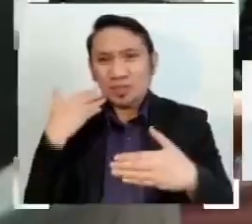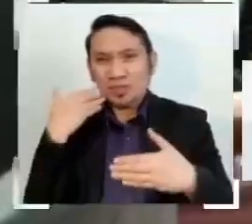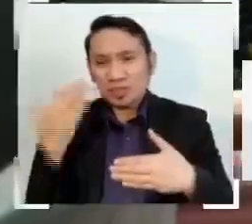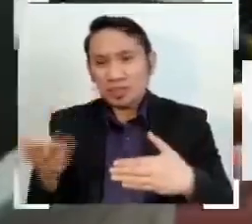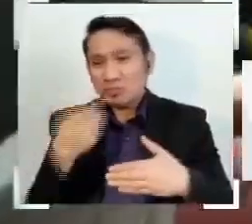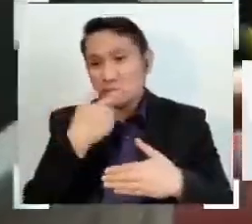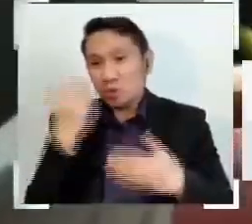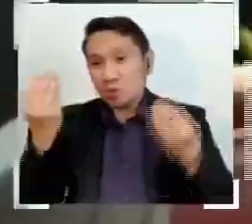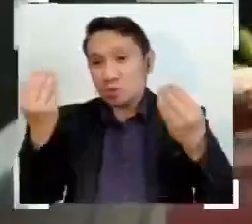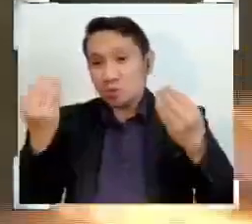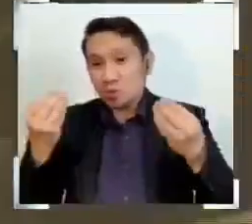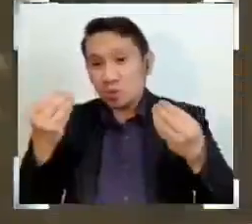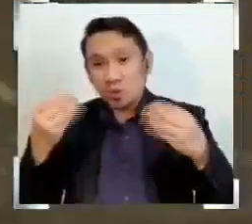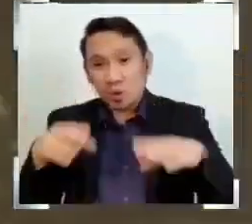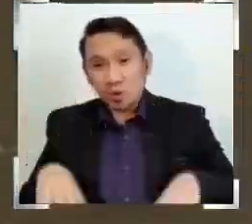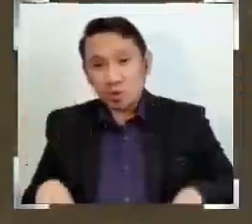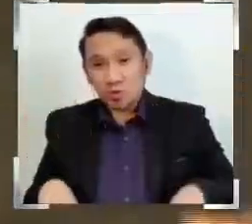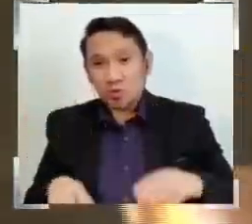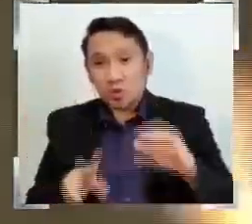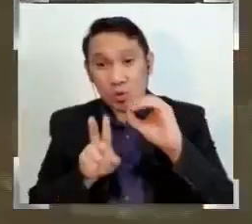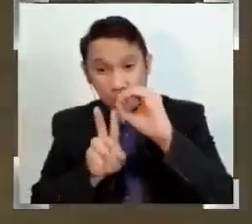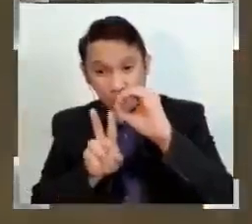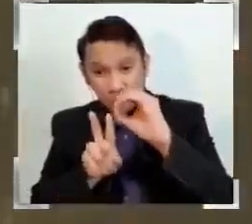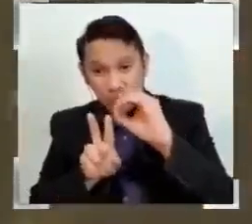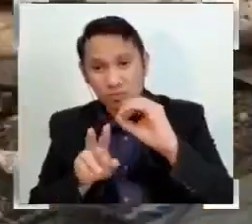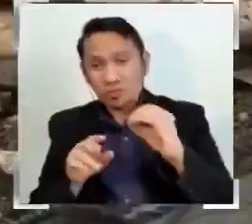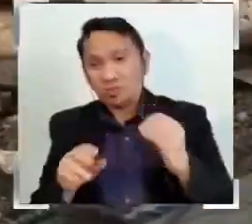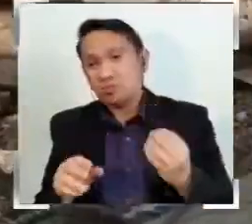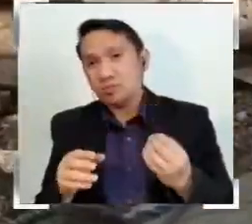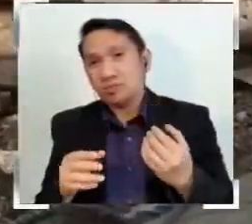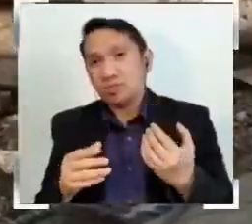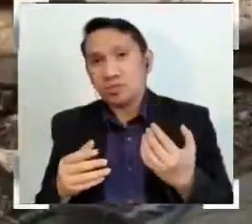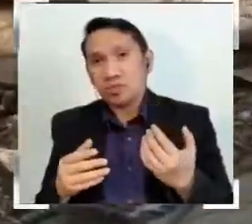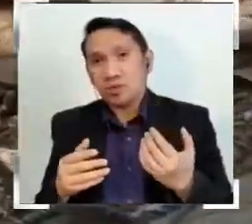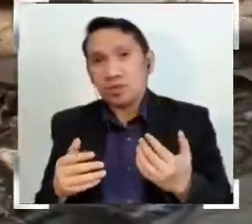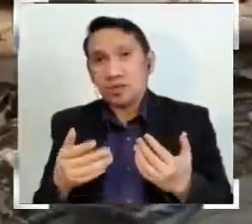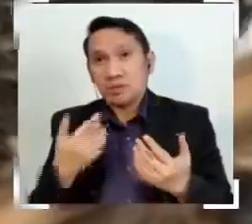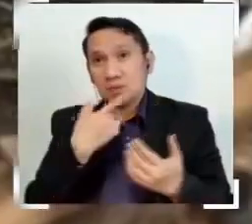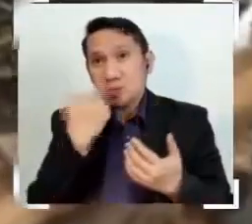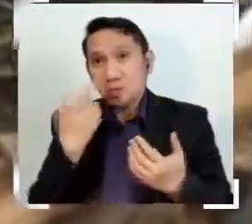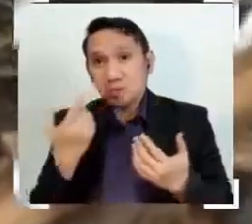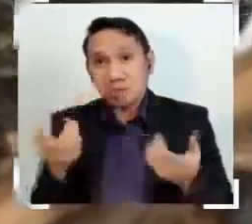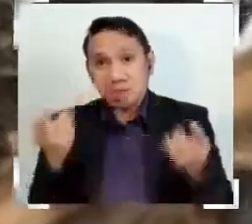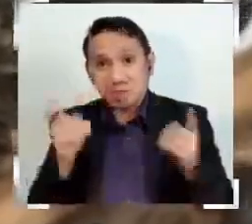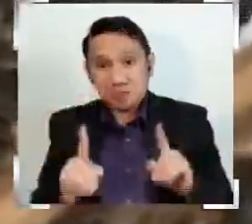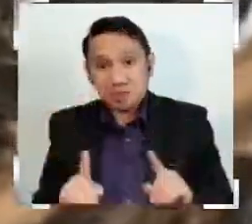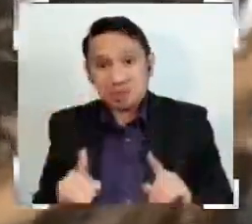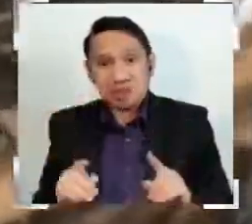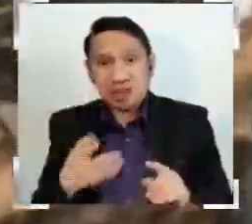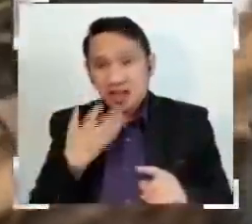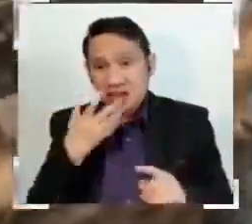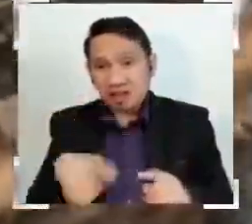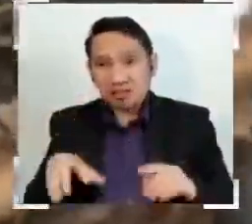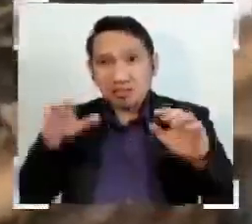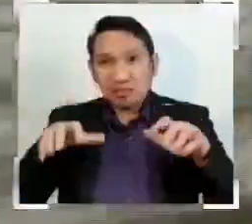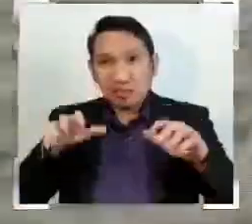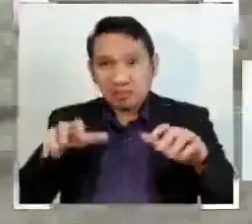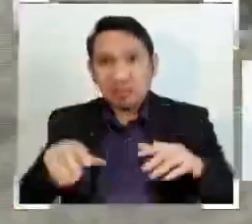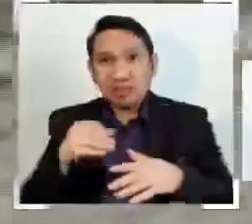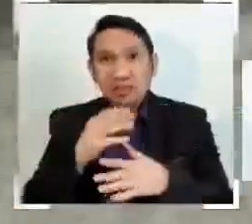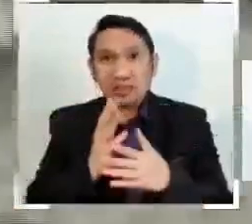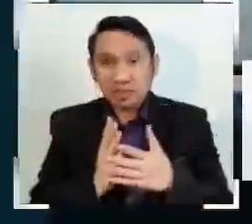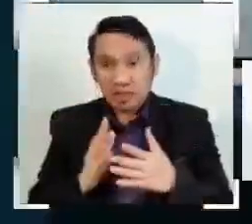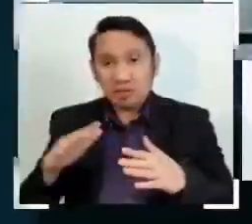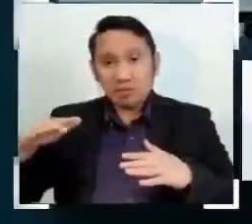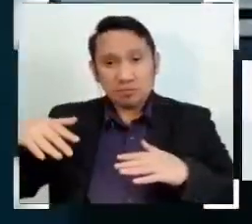Taal Lake. Usually nangyayari ang pag ganitong mainit yung panahon tapos biglang uulat. Inanod na nga ang ibang isda sa kalapit